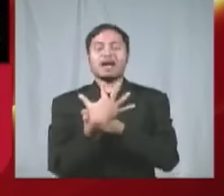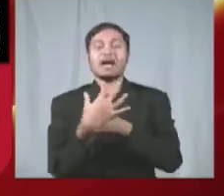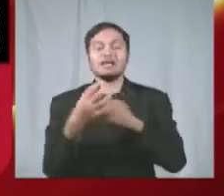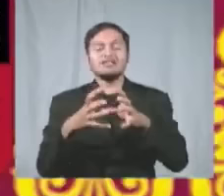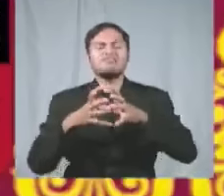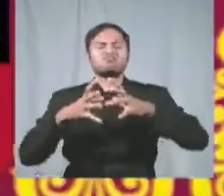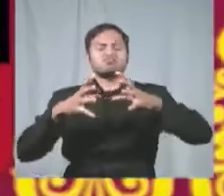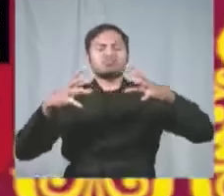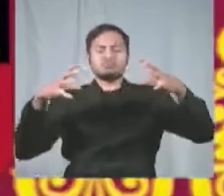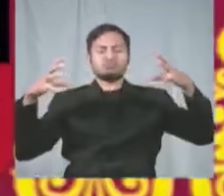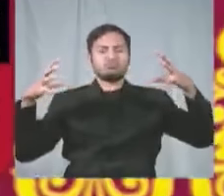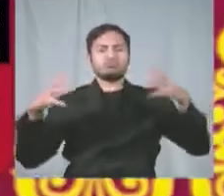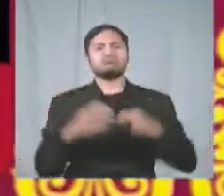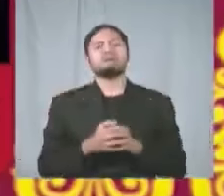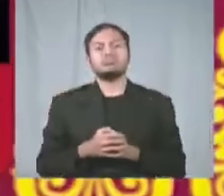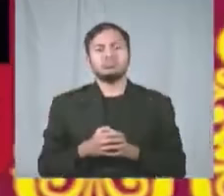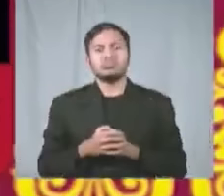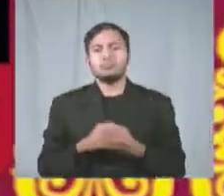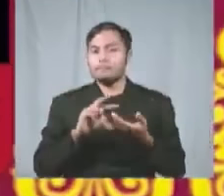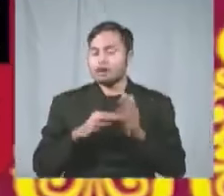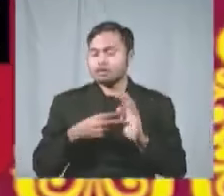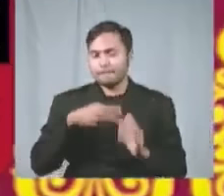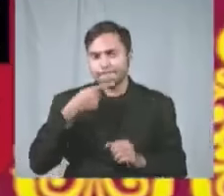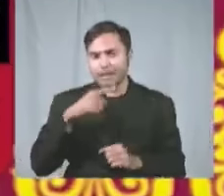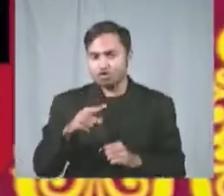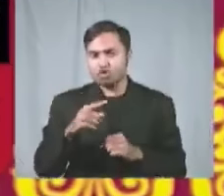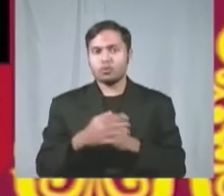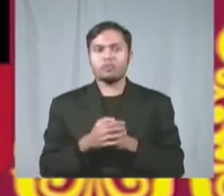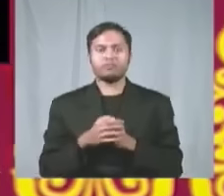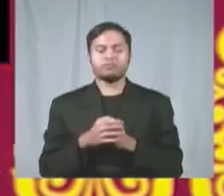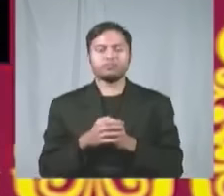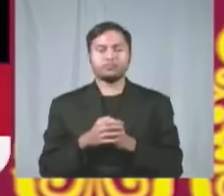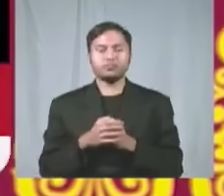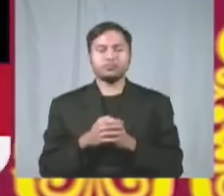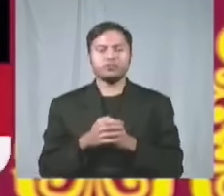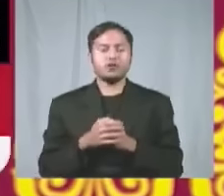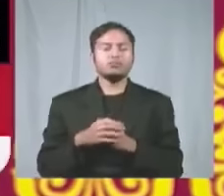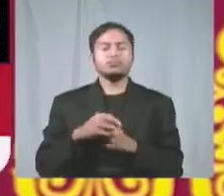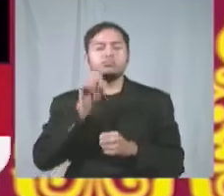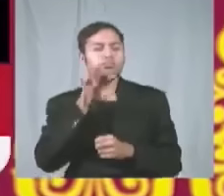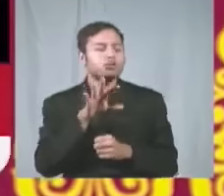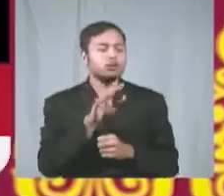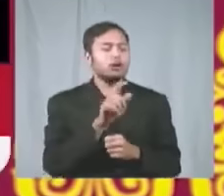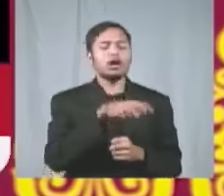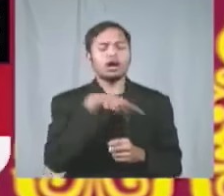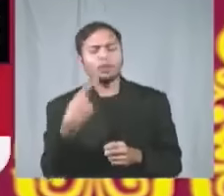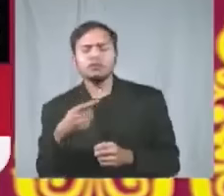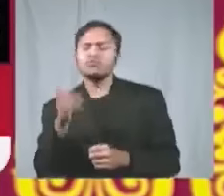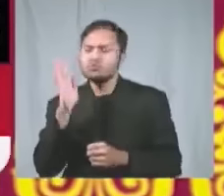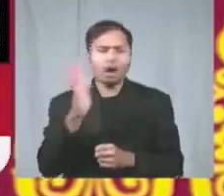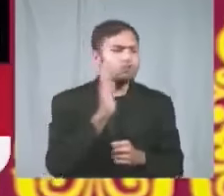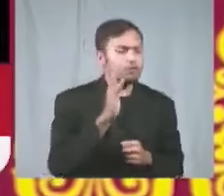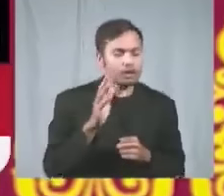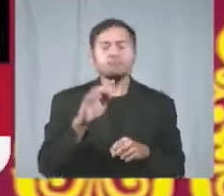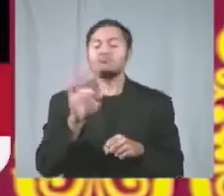Jadi perlu jangan hanya sekedar menyampaikan kami telah ini, permasalahan yang paling utama